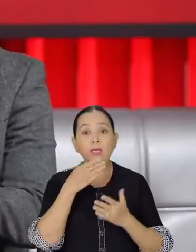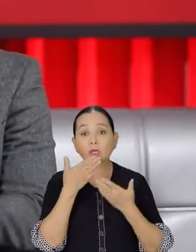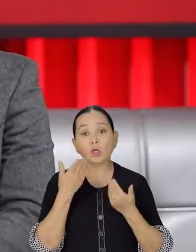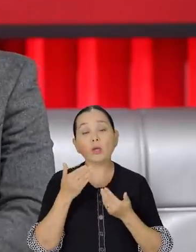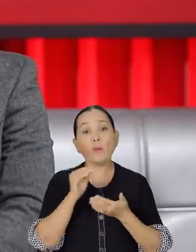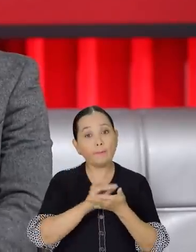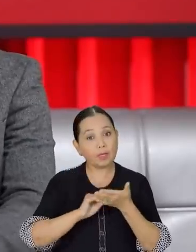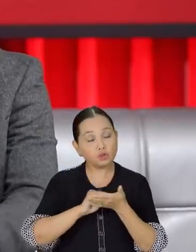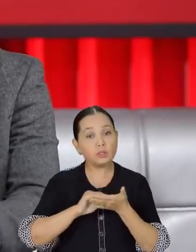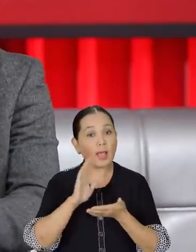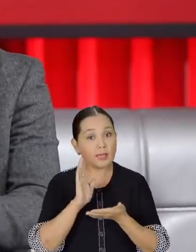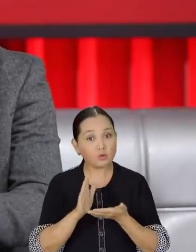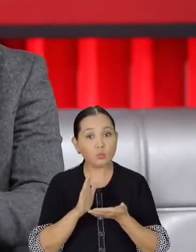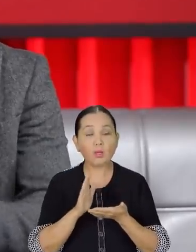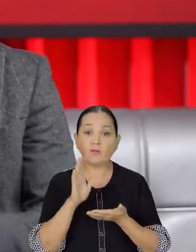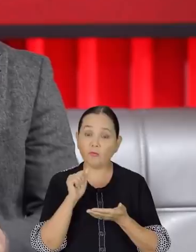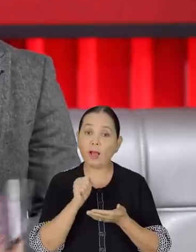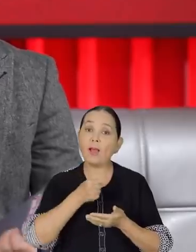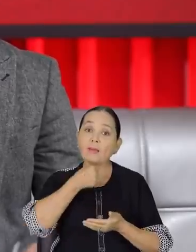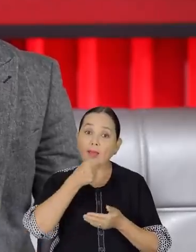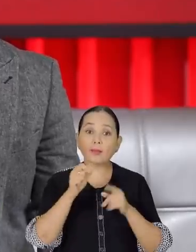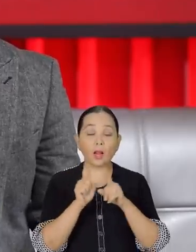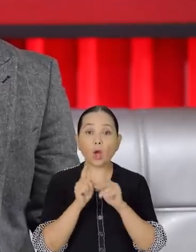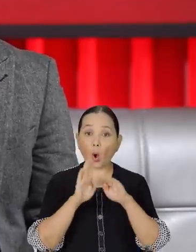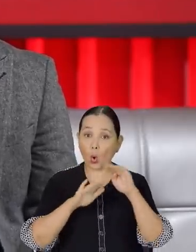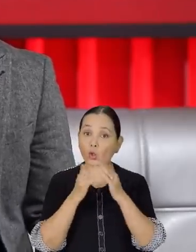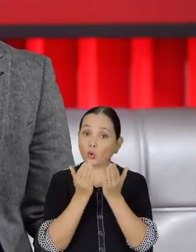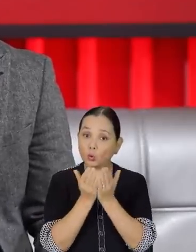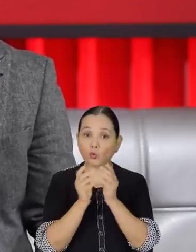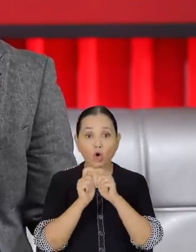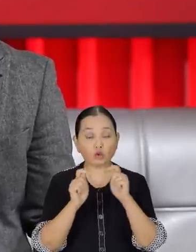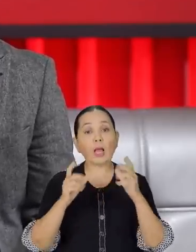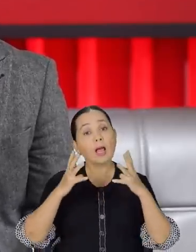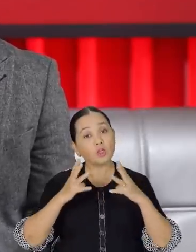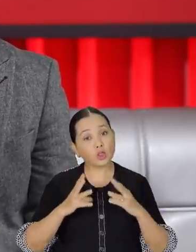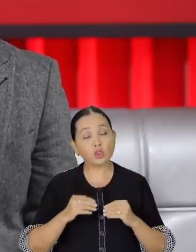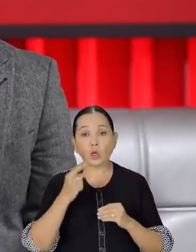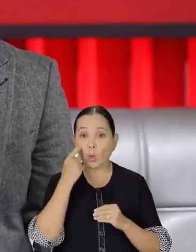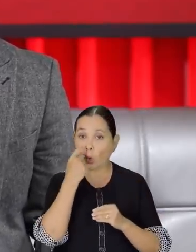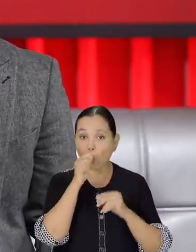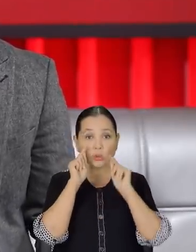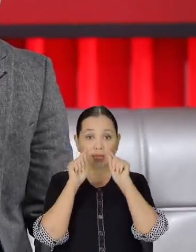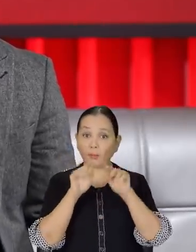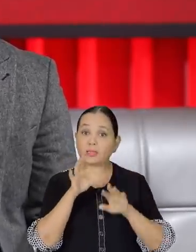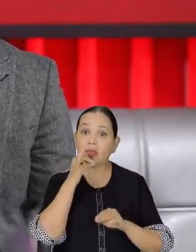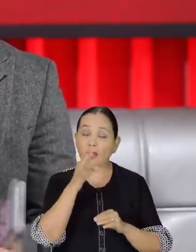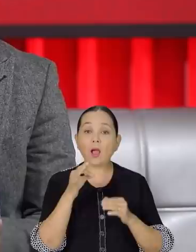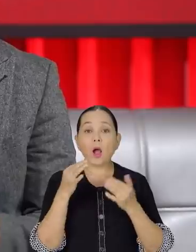deb bejizga aytishmaydi va kattalar ham qo'lini duo ochganda birinchi navbatda tinchligimizga ko'z tegmasin